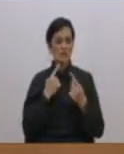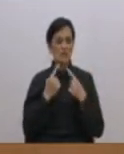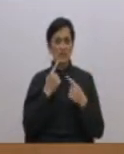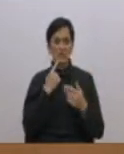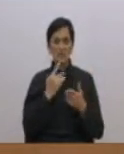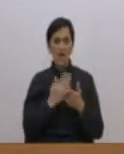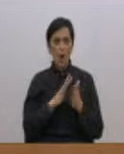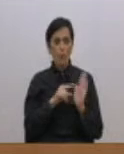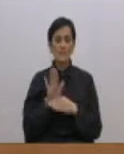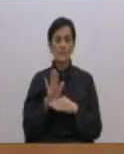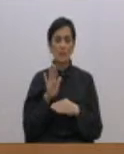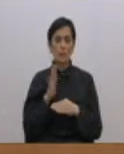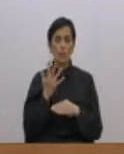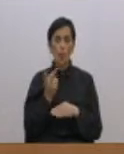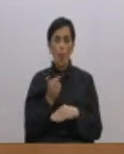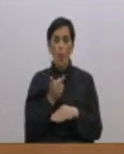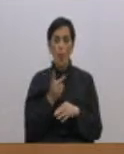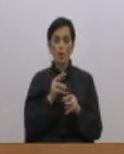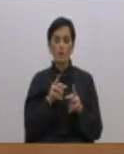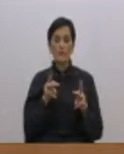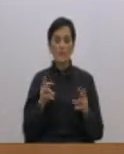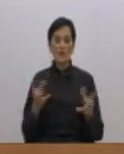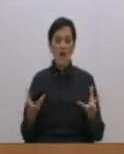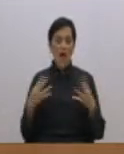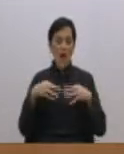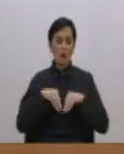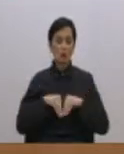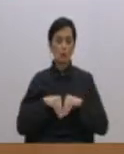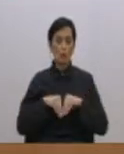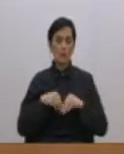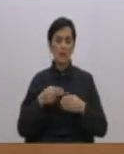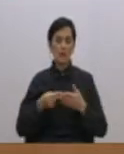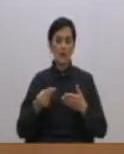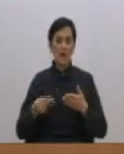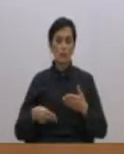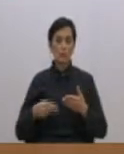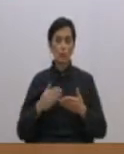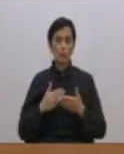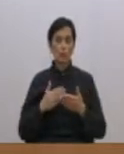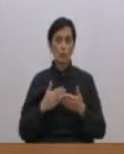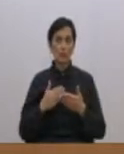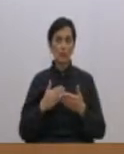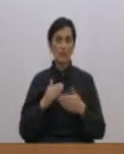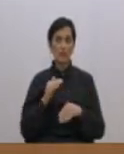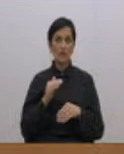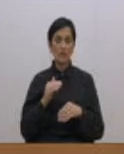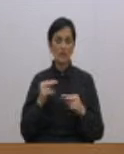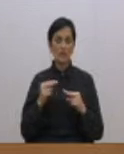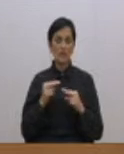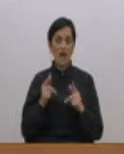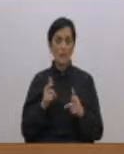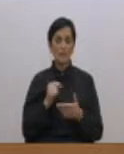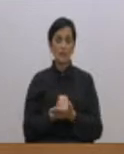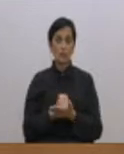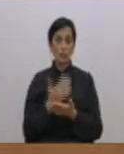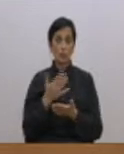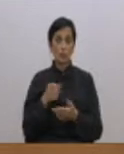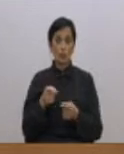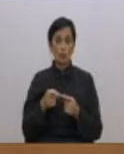ისევე როგორც არც იმისტრის ერთობლივი, ასე ვთქვათ, ხელმოწერით არის დამტკიცებული. აი ამ კუთხით თუ